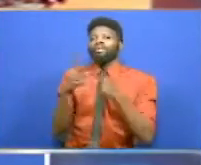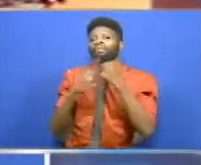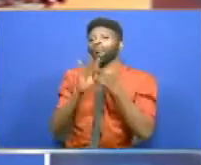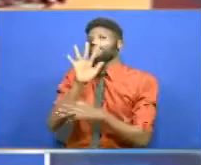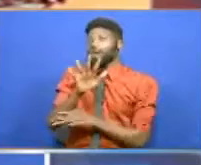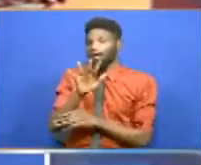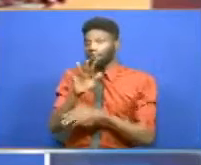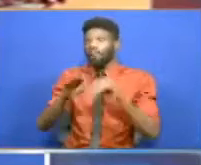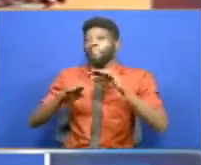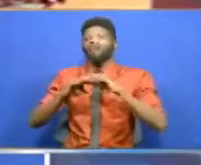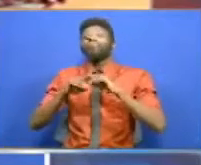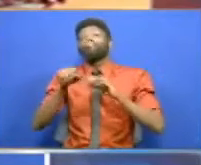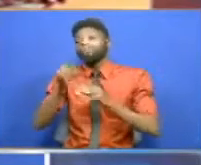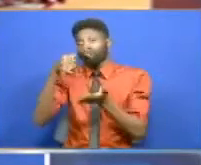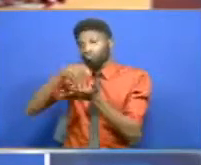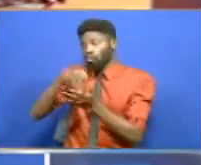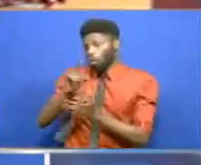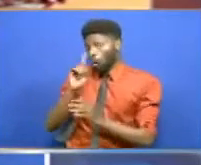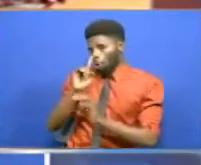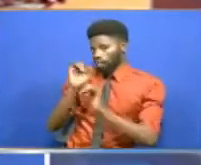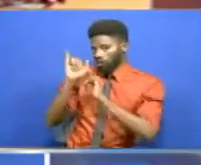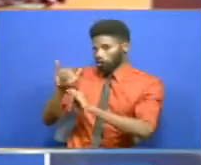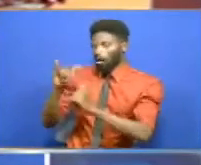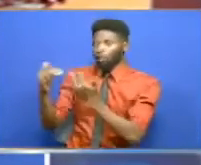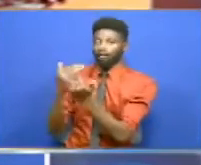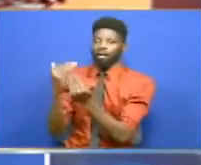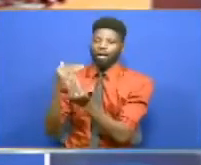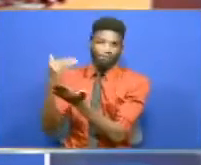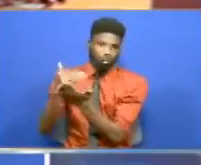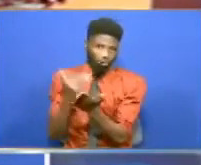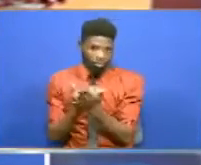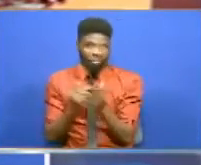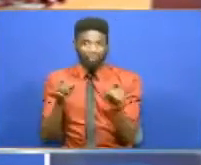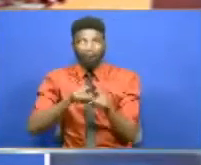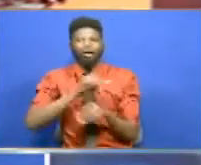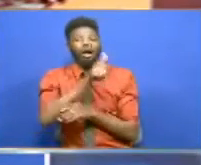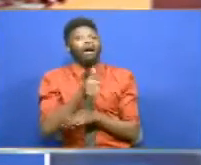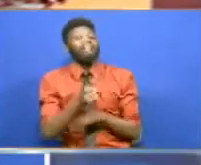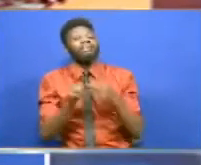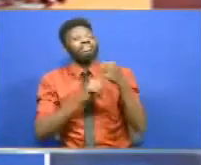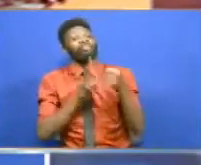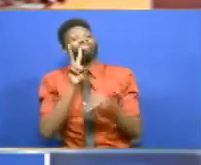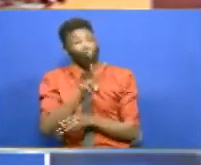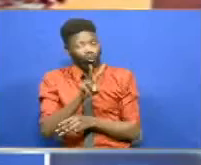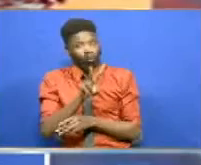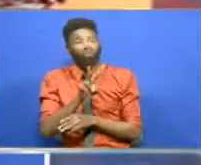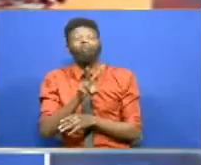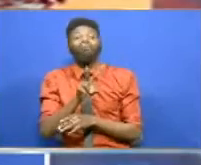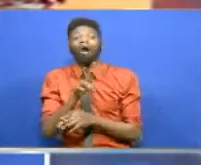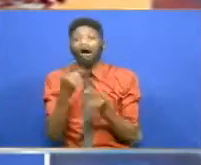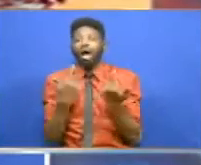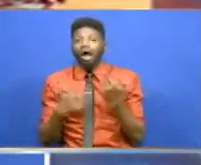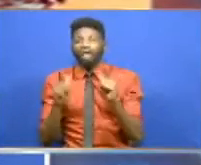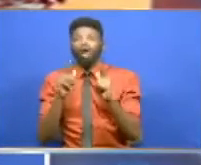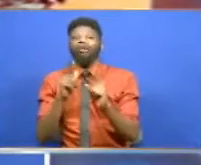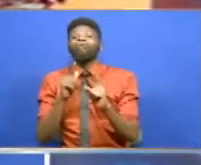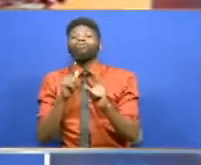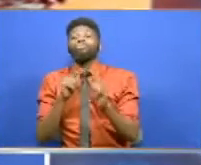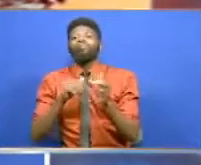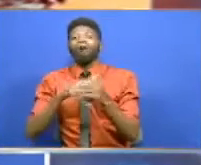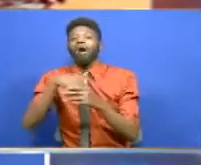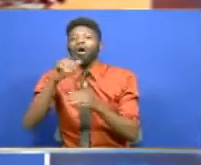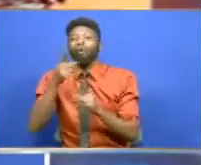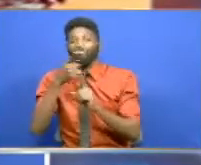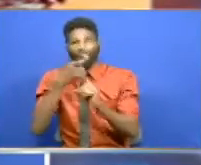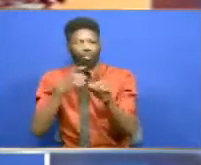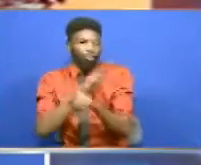walikuwa chini ya mpango wa utunzaji wa nyumbani, huku wengine 62 wakiruhusiwa kuondoka kutoka vituo mbalimbali